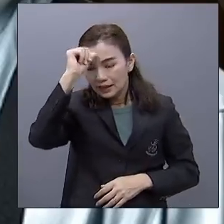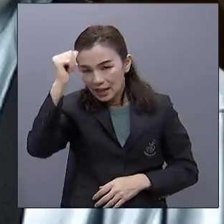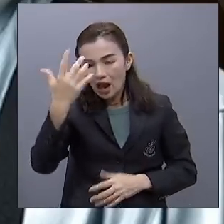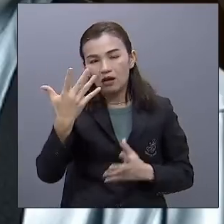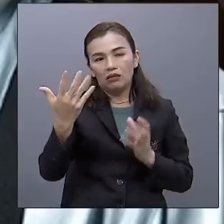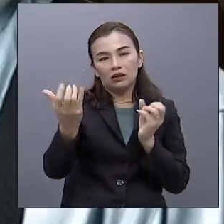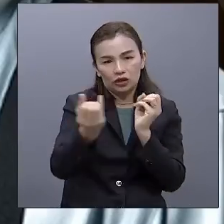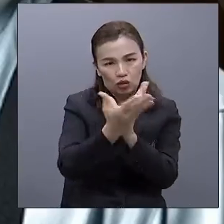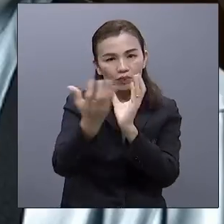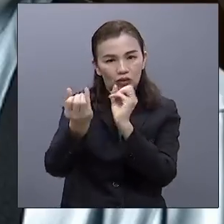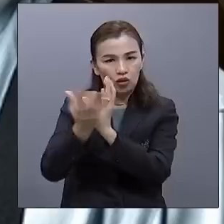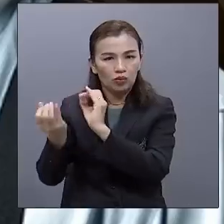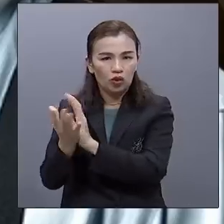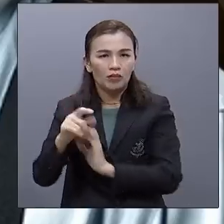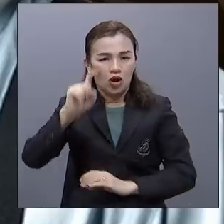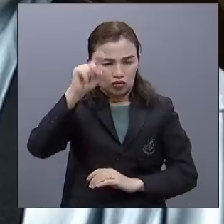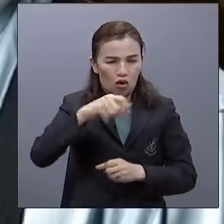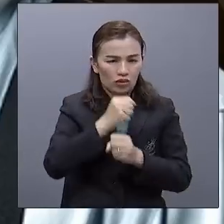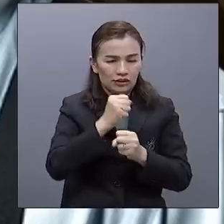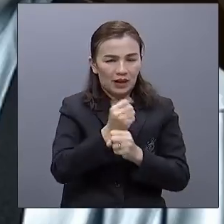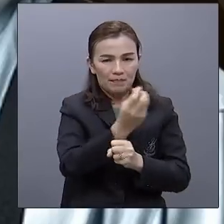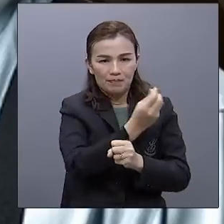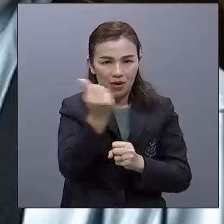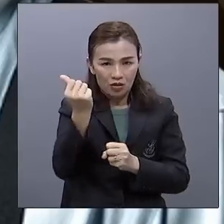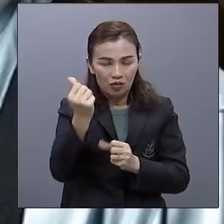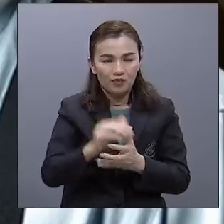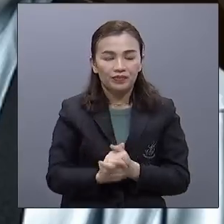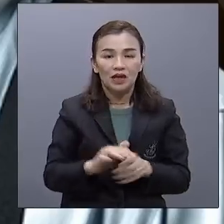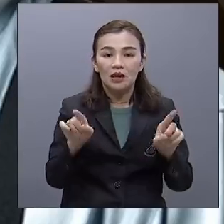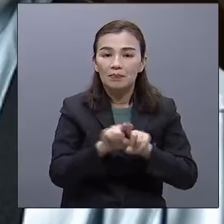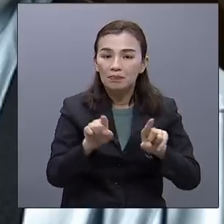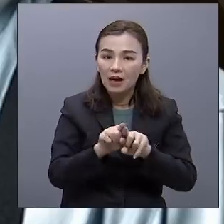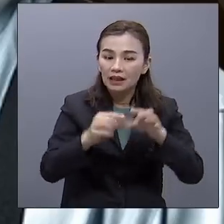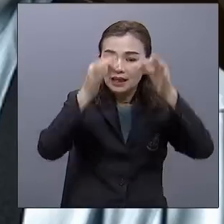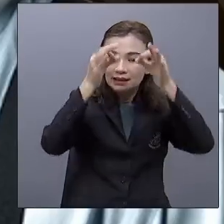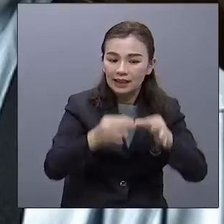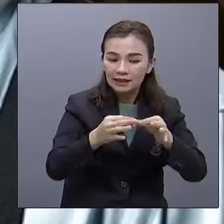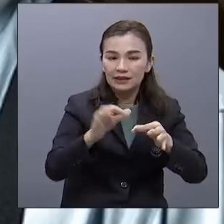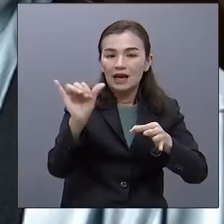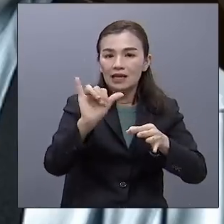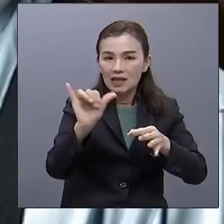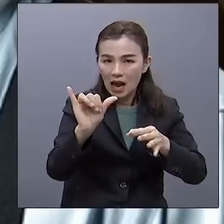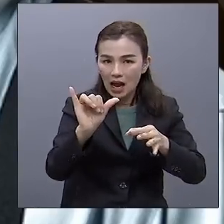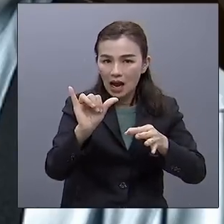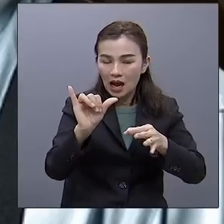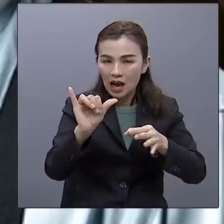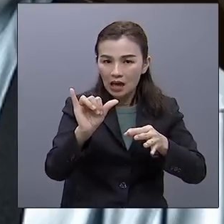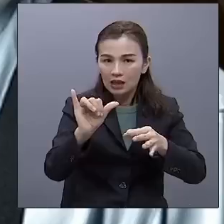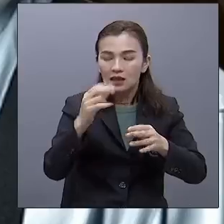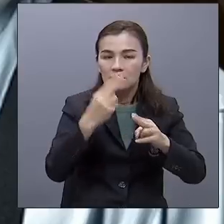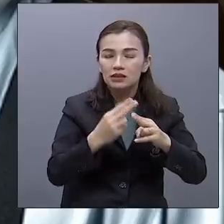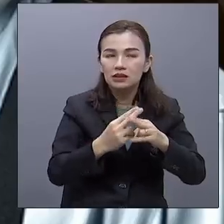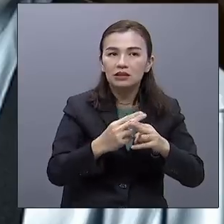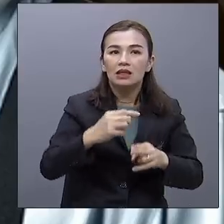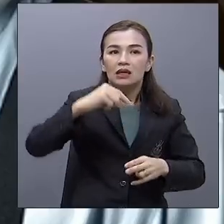ครับเป็นเรื่องที่คงจะต้องเดินหน้าต่อไปเช่นเดียวกับเรื่องที่ค้างกระบวนการตัดสินใจไว้ต่อเนื่องอย่างเช่นกรณีของ CPTPP